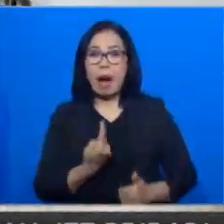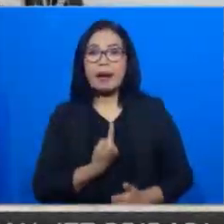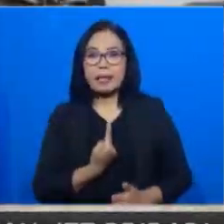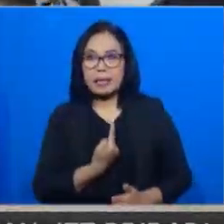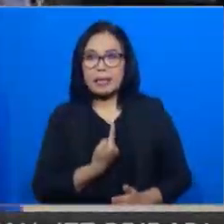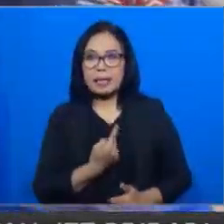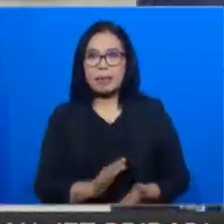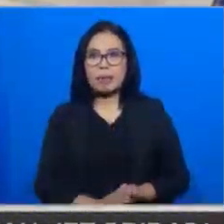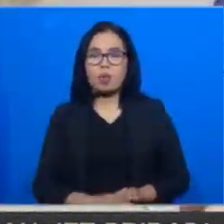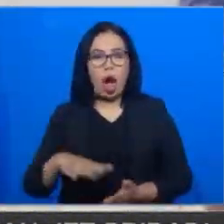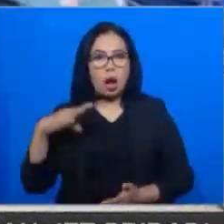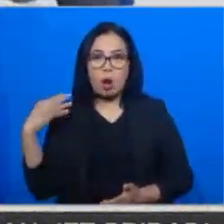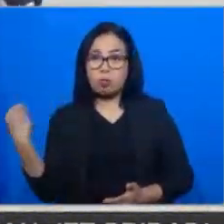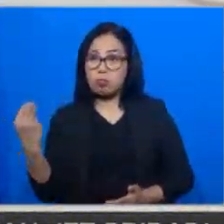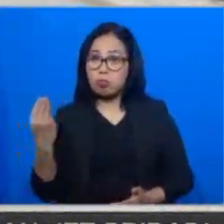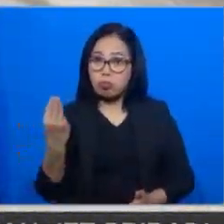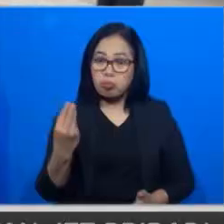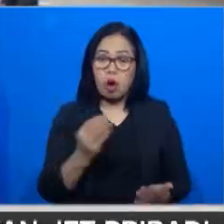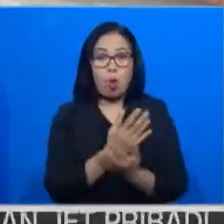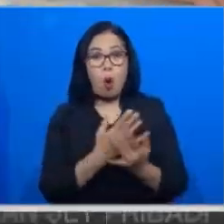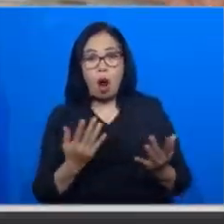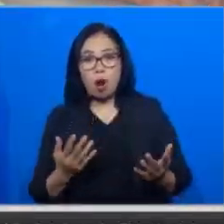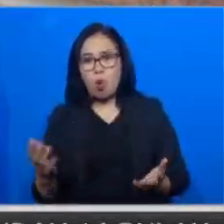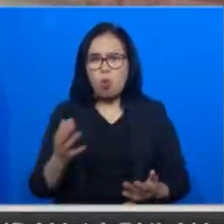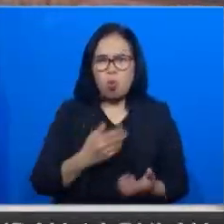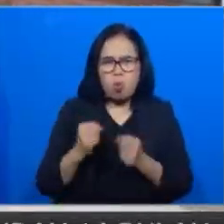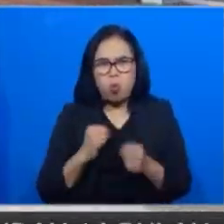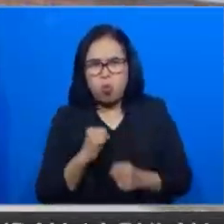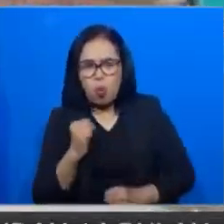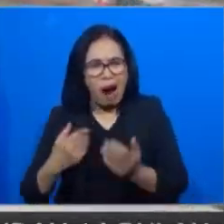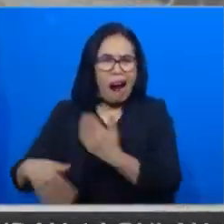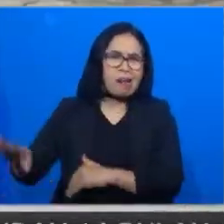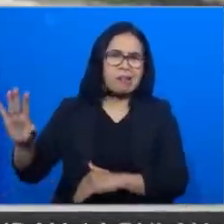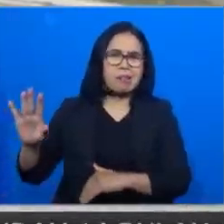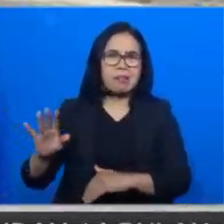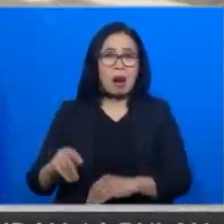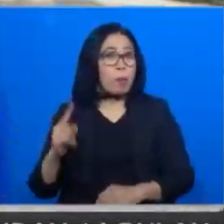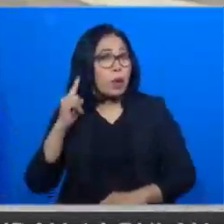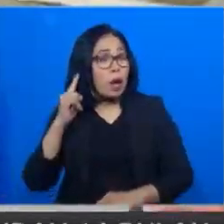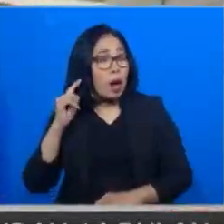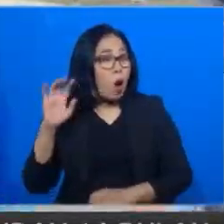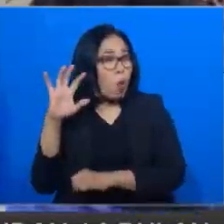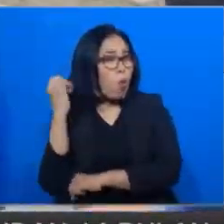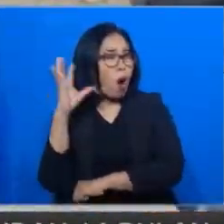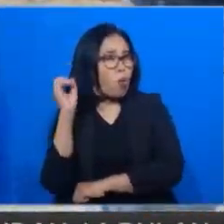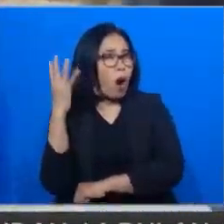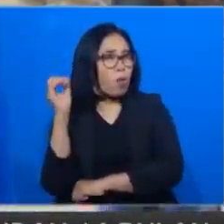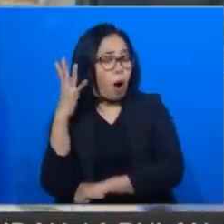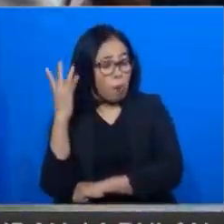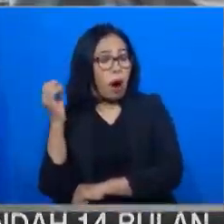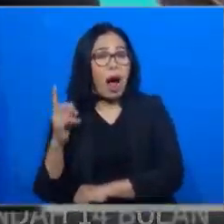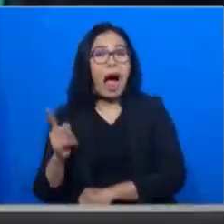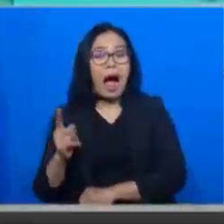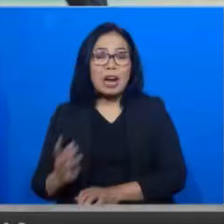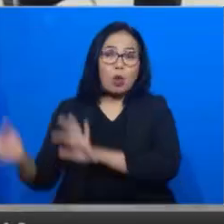wisatawan pantai Pangandaran Jawa Barat berhamburan lari menjauhi pantai setelah mendengar sirene ancaman tsunami beberapa